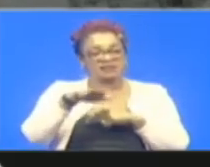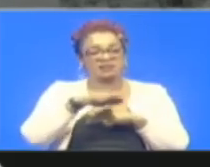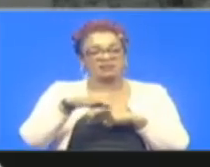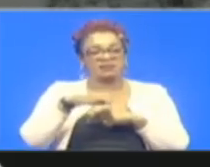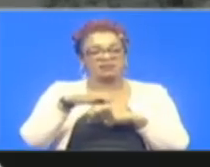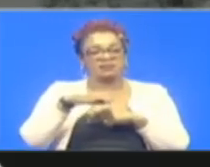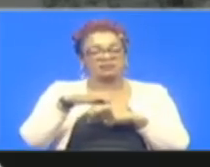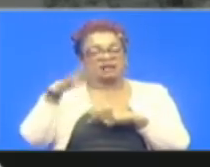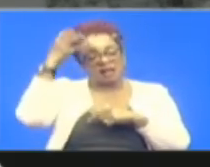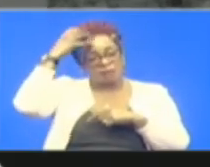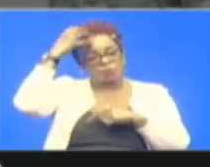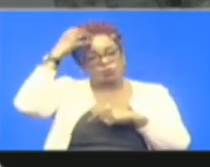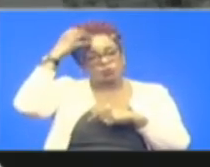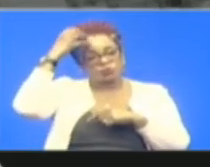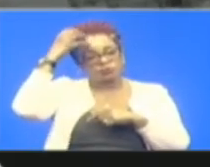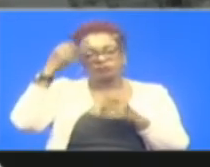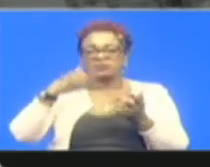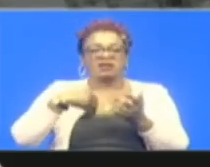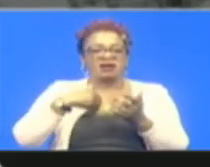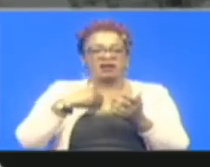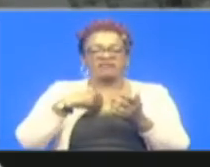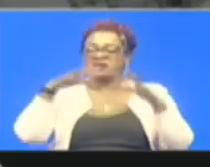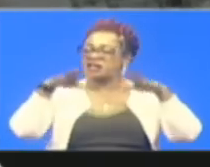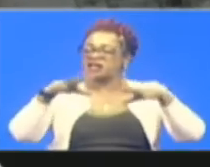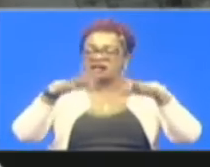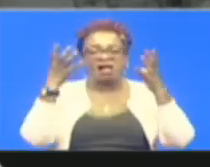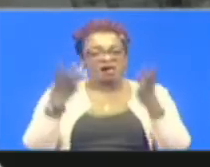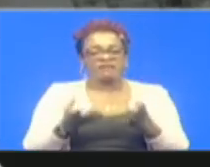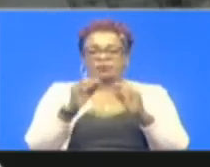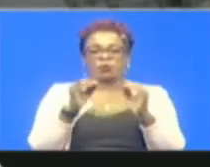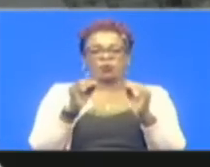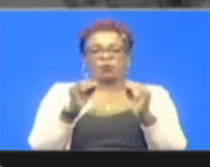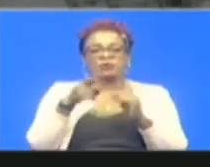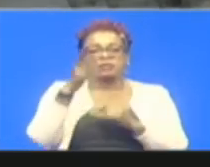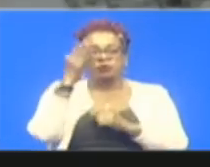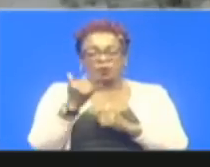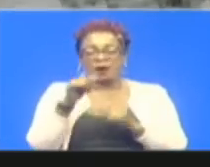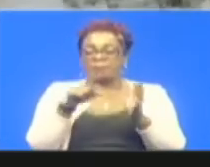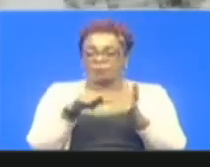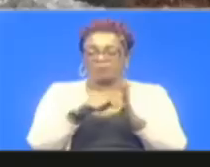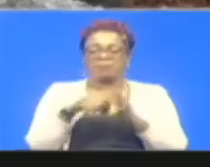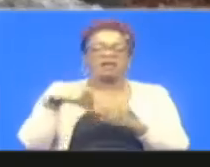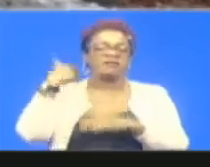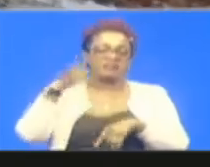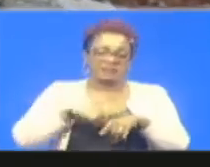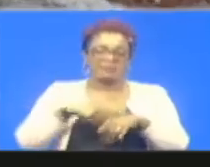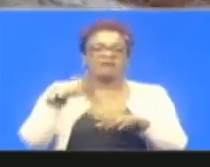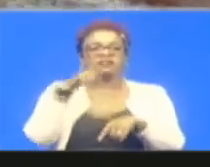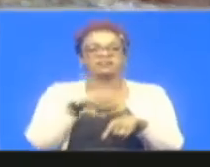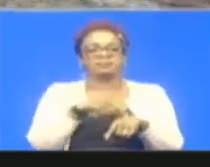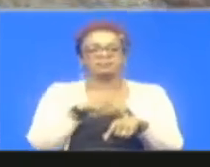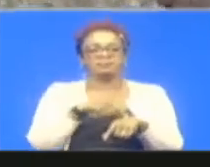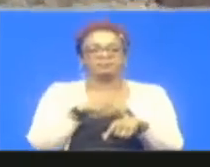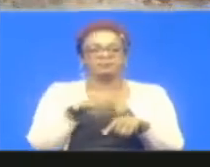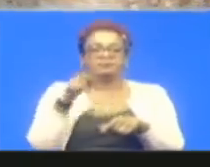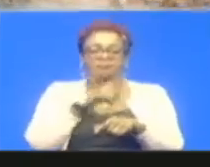hususan upande wa Lamu, hatupati mvua nyingi sana na ndio ukaona kwamba ni shida hii inajirudia kila wakati. Takwa ruins on